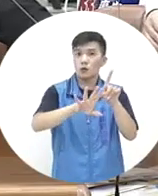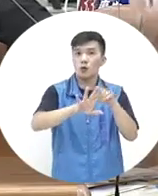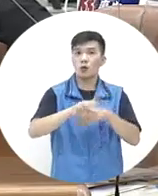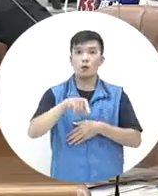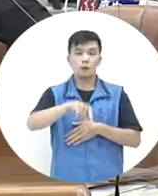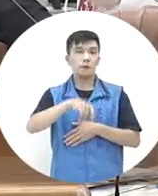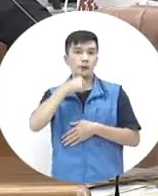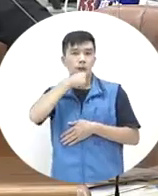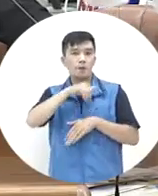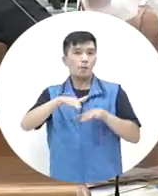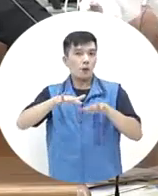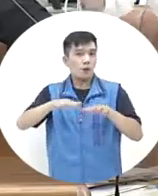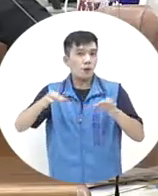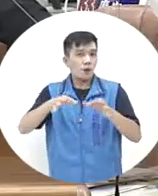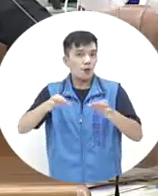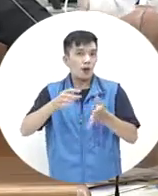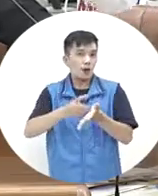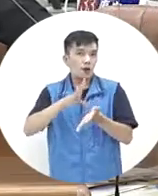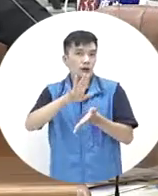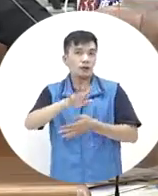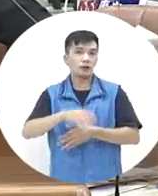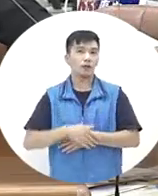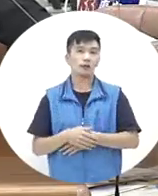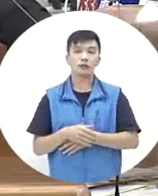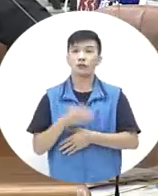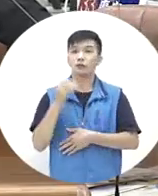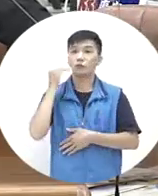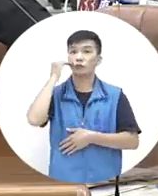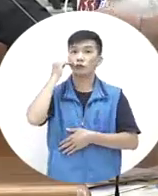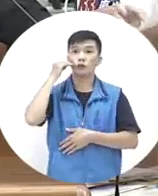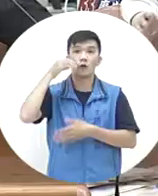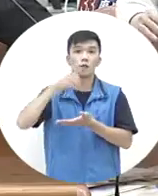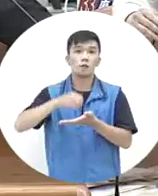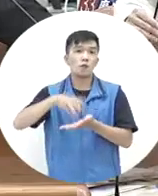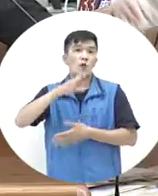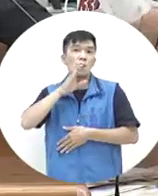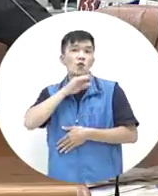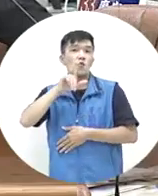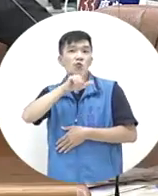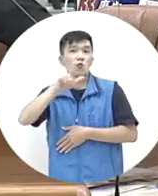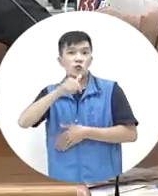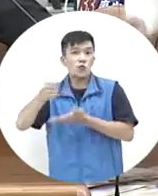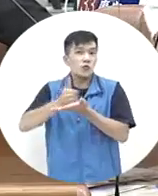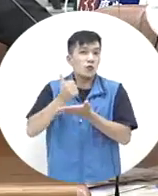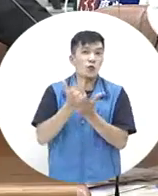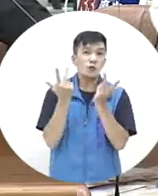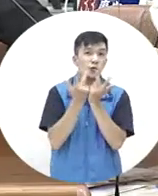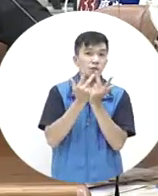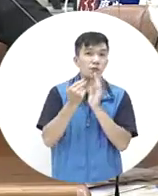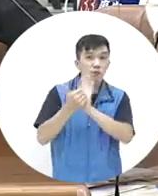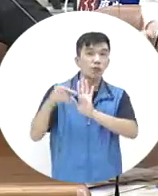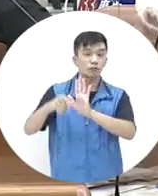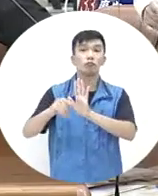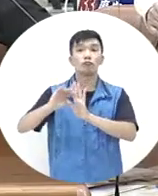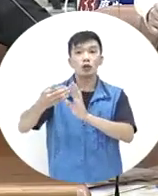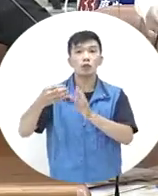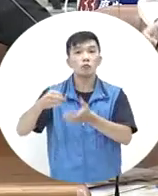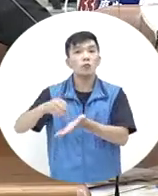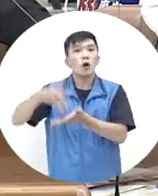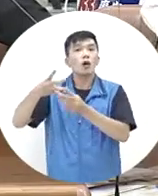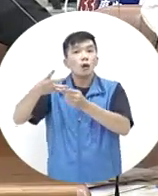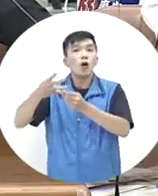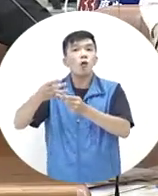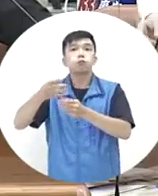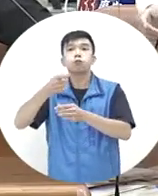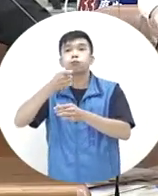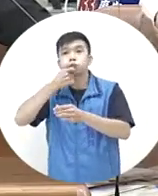方，所以为什么我们如果连核废料都不要，为什么我们要重启核四？市长，你告诉我。 我还是特别跟议员报